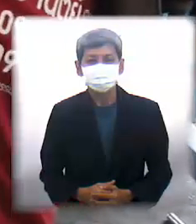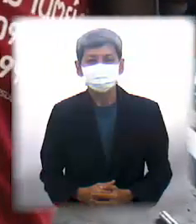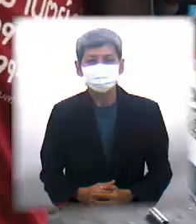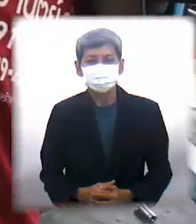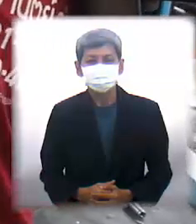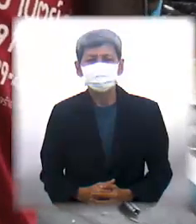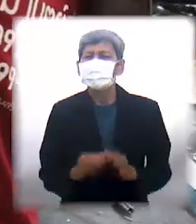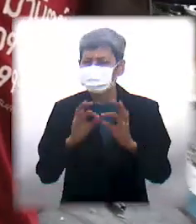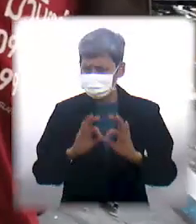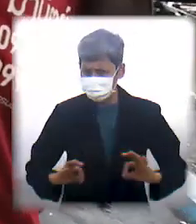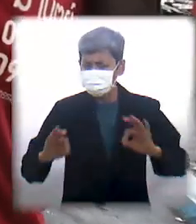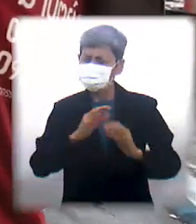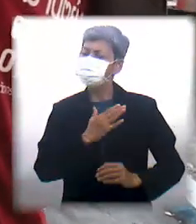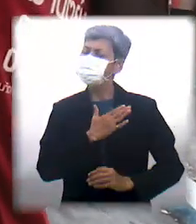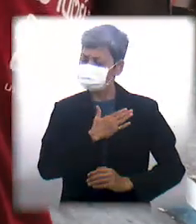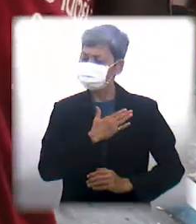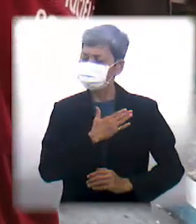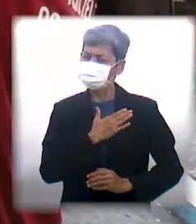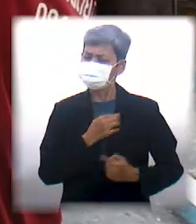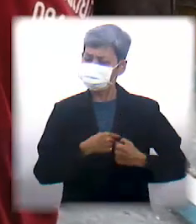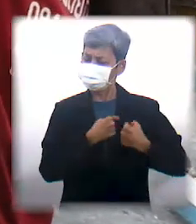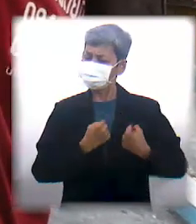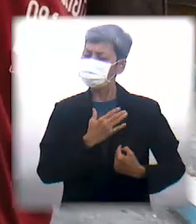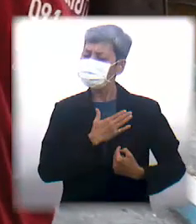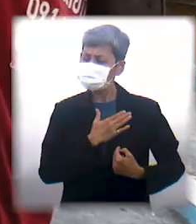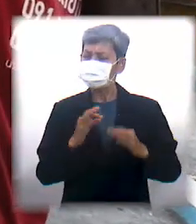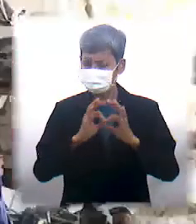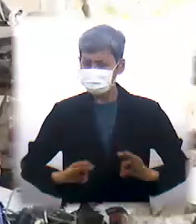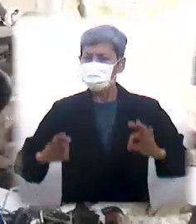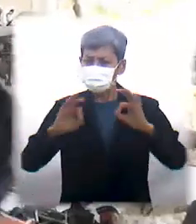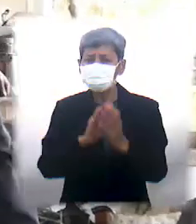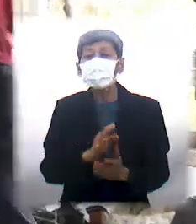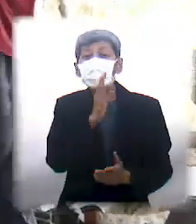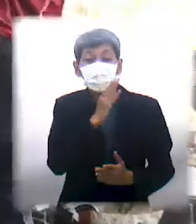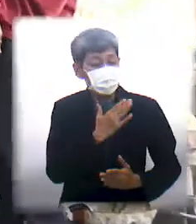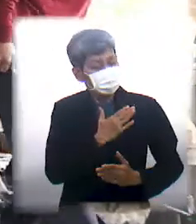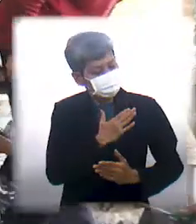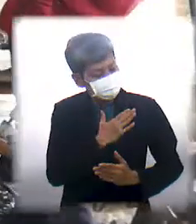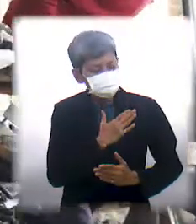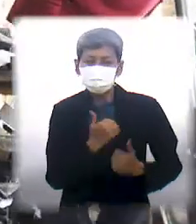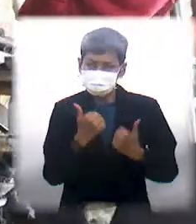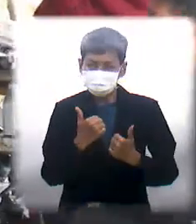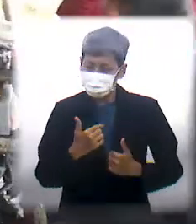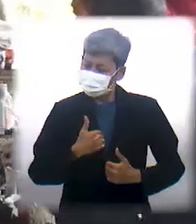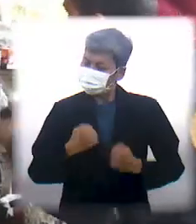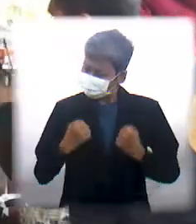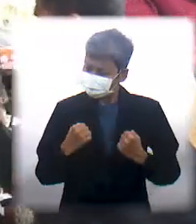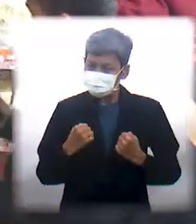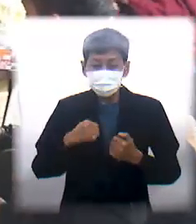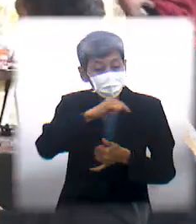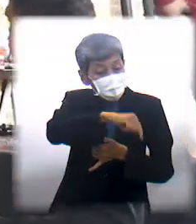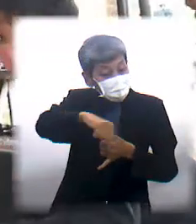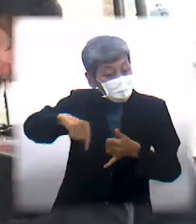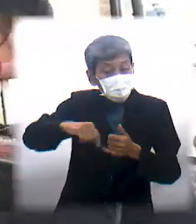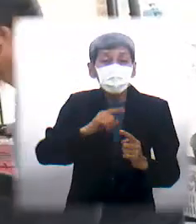สิ่งนี้สำคัญนะคะกำลังใจที่สำคัญที่สุดคือกำลังใจที่มีในตัวเองถ้าเรามีกำลังใจแล้วในตัวเองดีคนรอบข้างที่เ